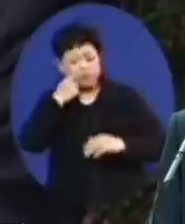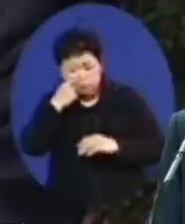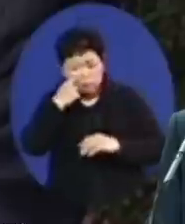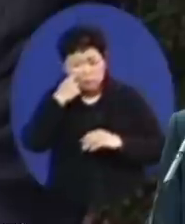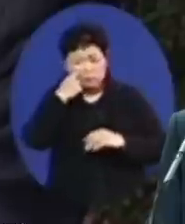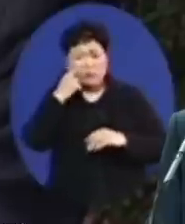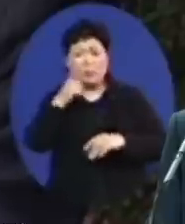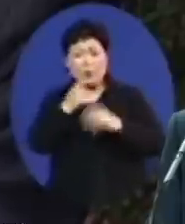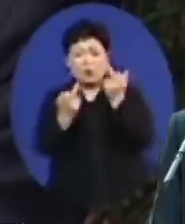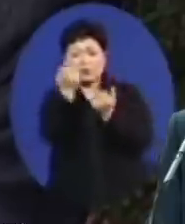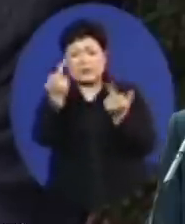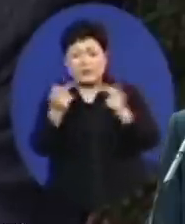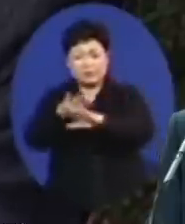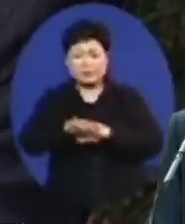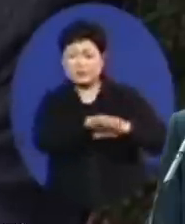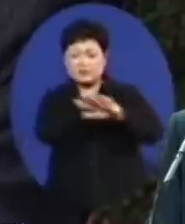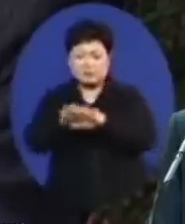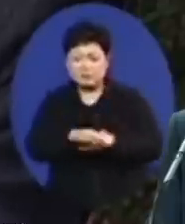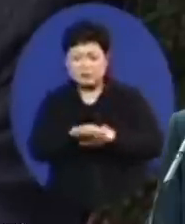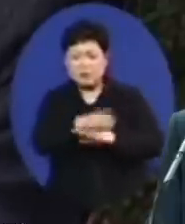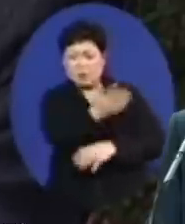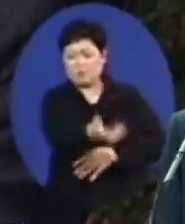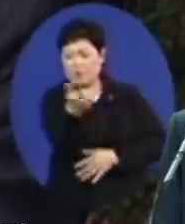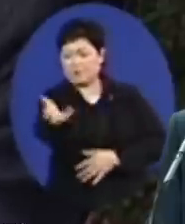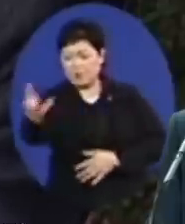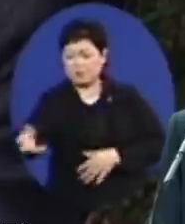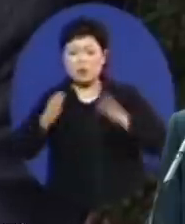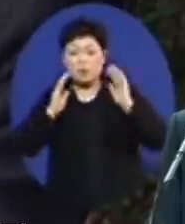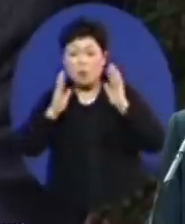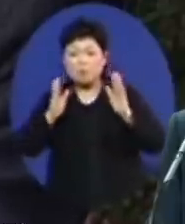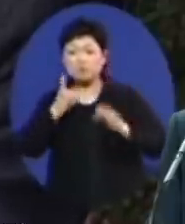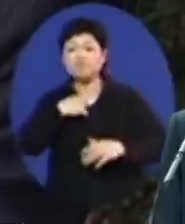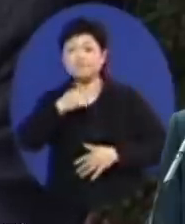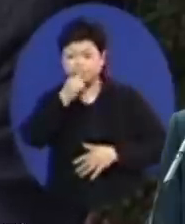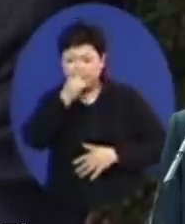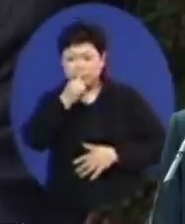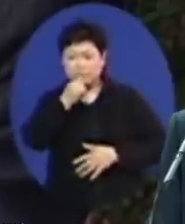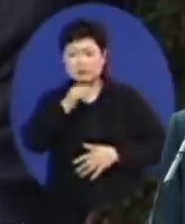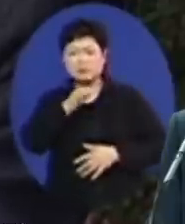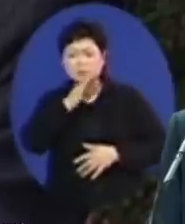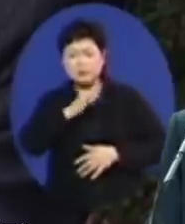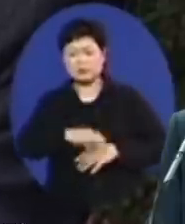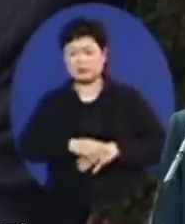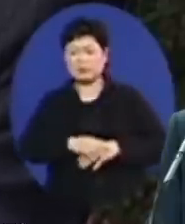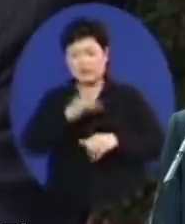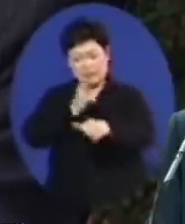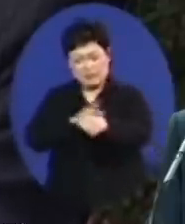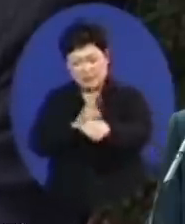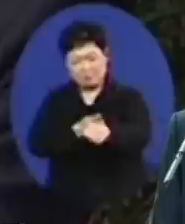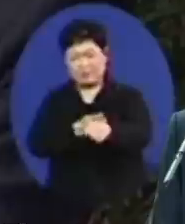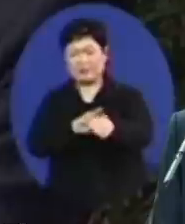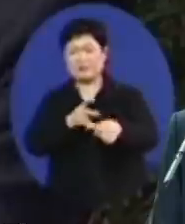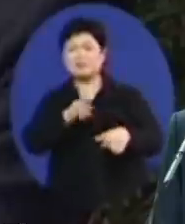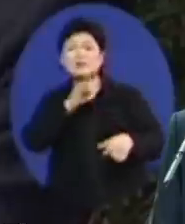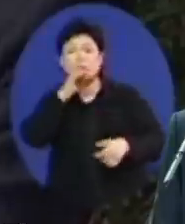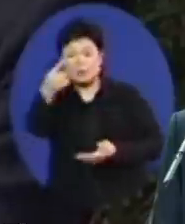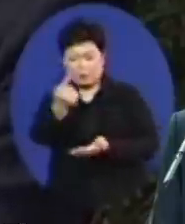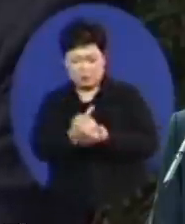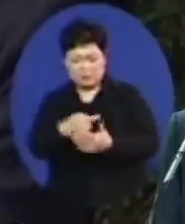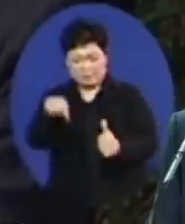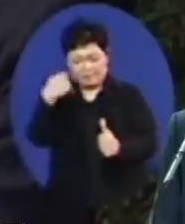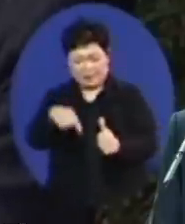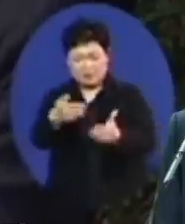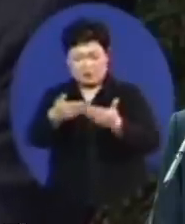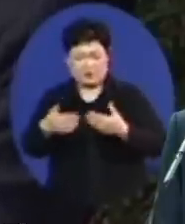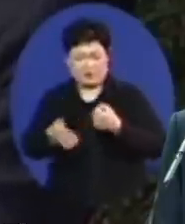들고 다니고 칠판을 들고 다니면서 공부를 했지만 그런 열악한 환경 가운데 선생님이 와셔서 우리를 가르쳐